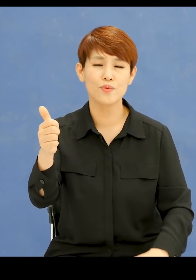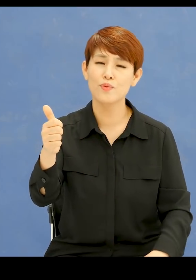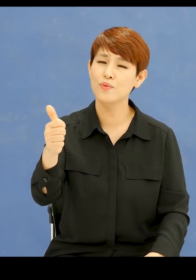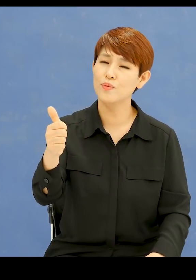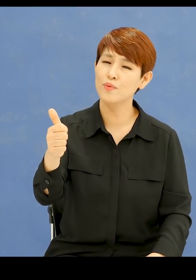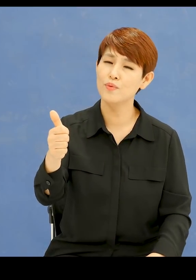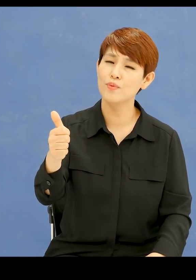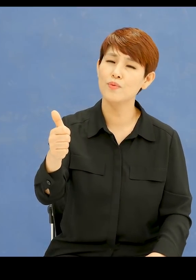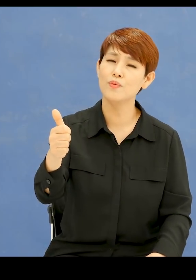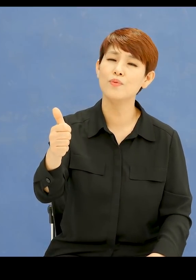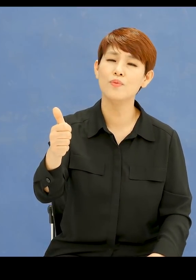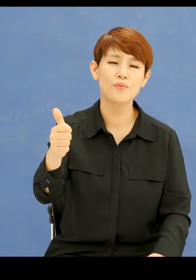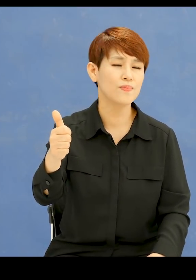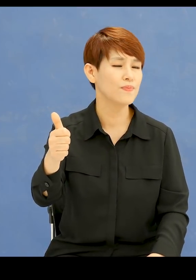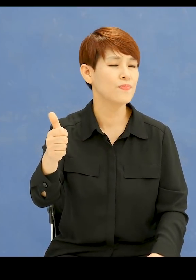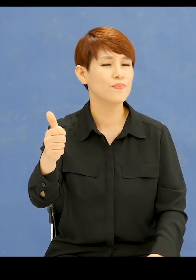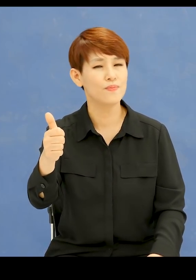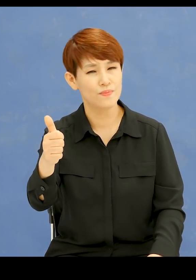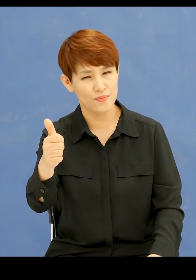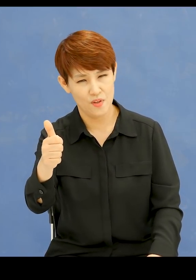예수